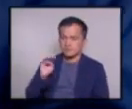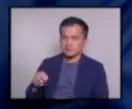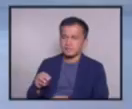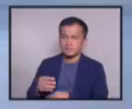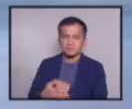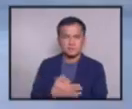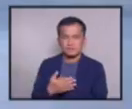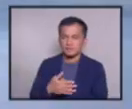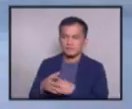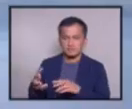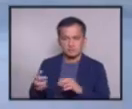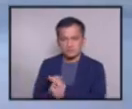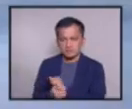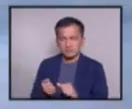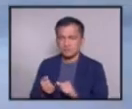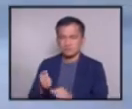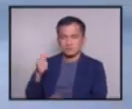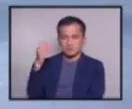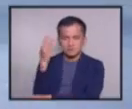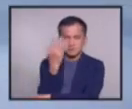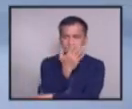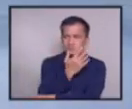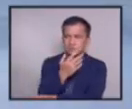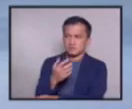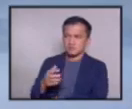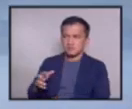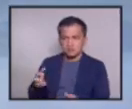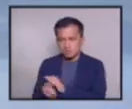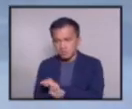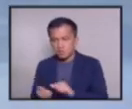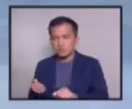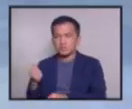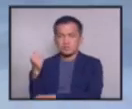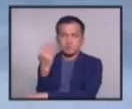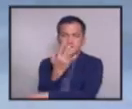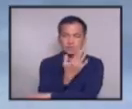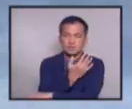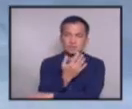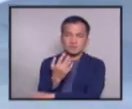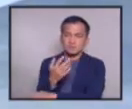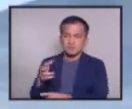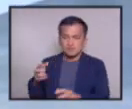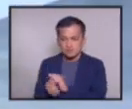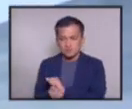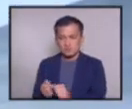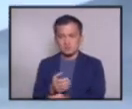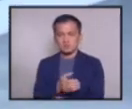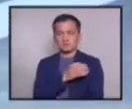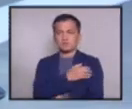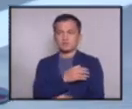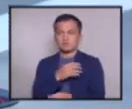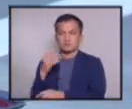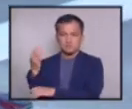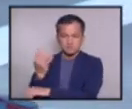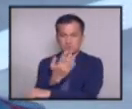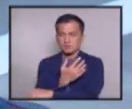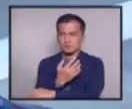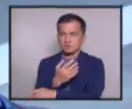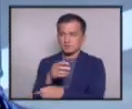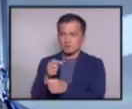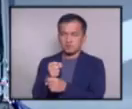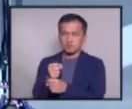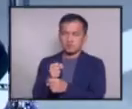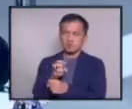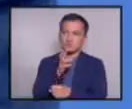No, ngayon, no. Destroying the forest. Nun, but, when you destroy the forest, you destroy the capability of the forest to hold